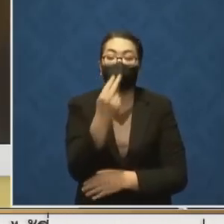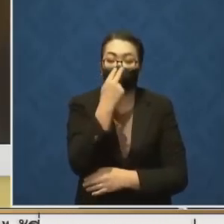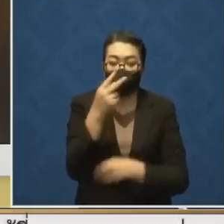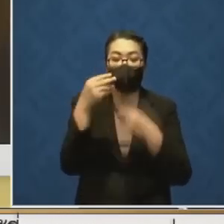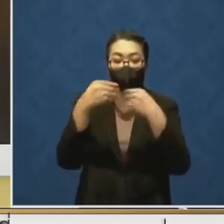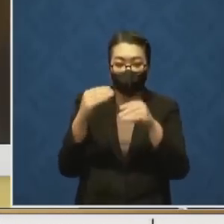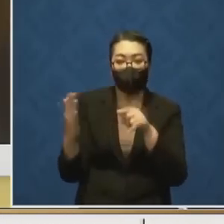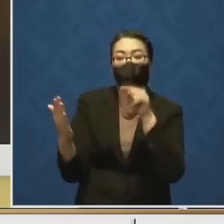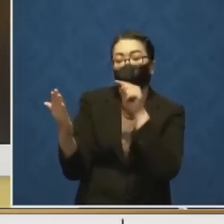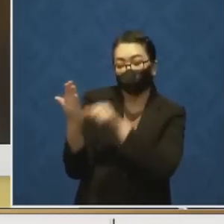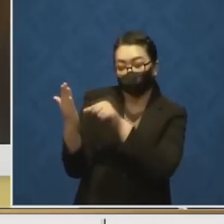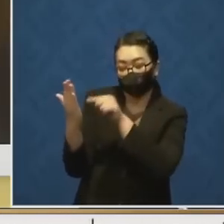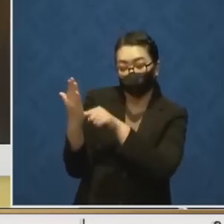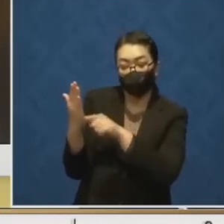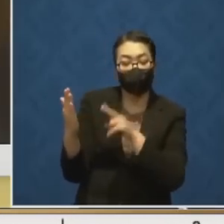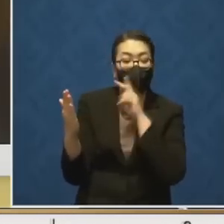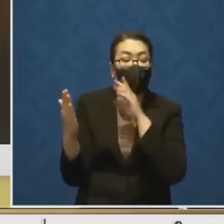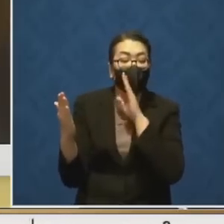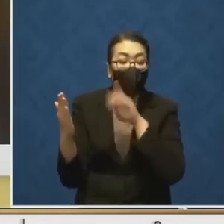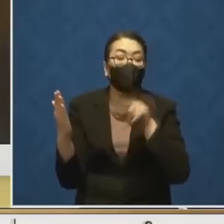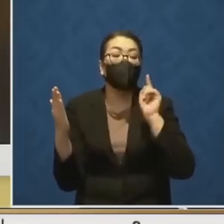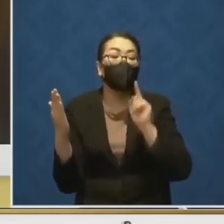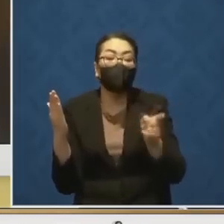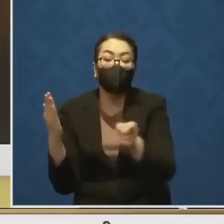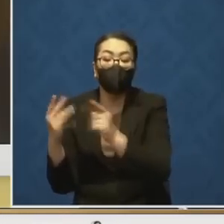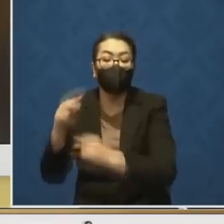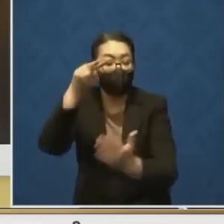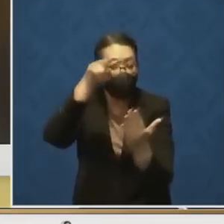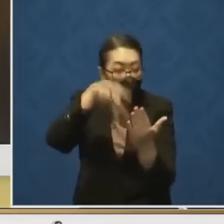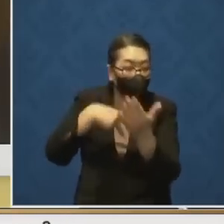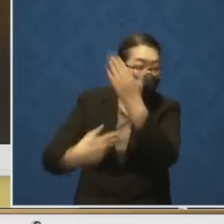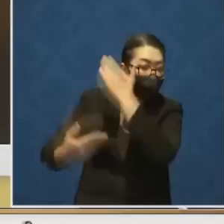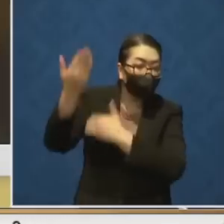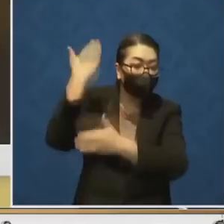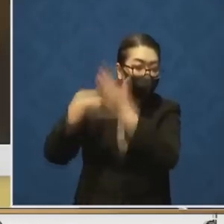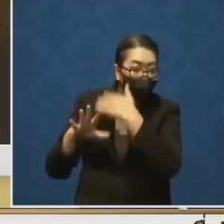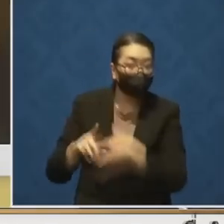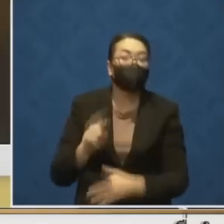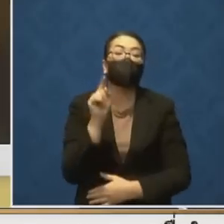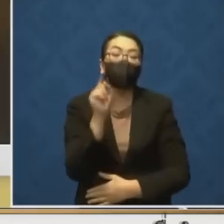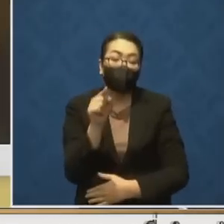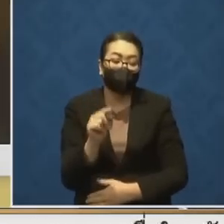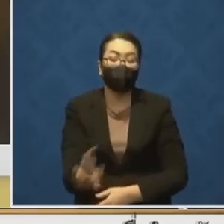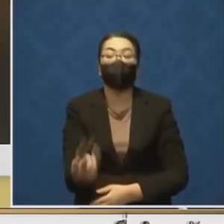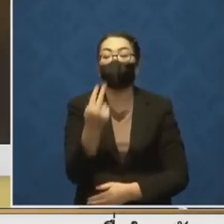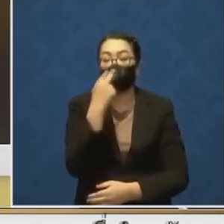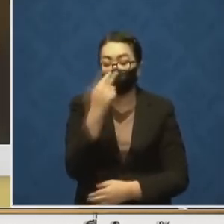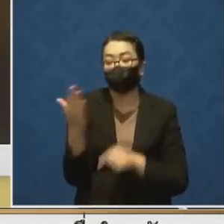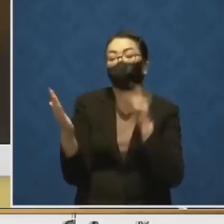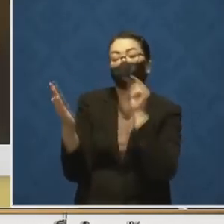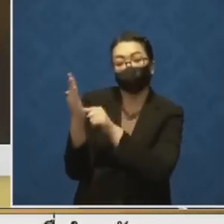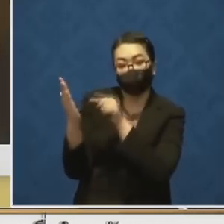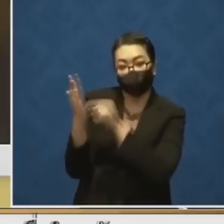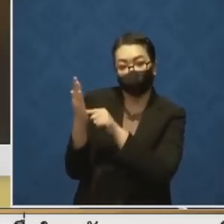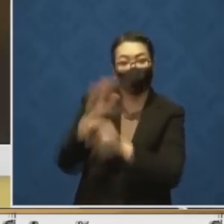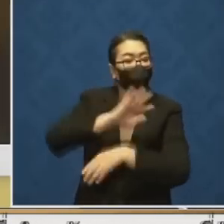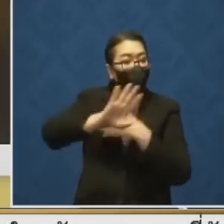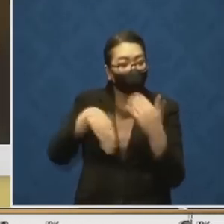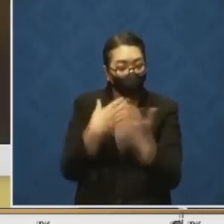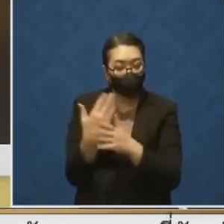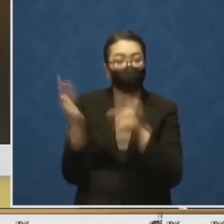ี้และเวลาที่ท่านว่าใครวาไม่อ่านประวติศาสต์ท่านก็มองที่กจกบานนี้ทั้งหมด